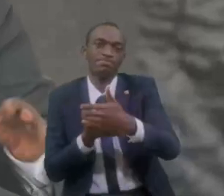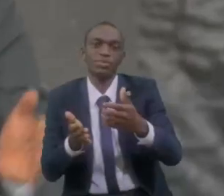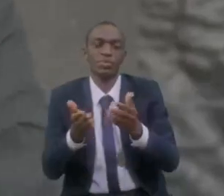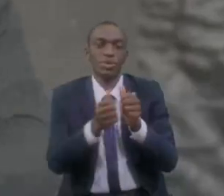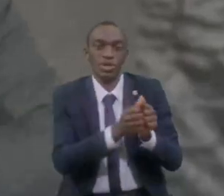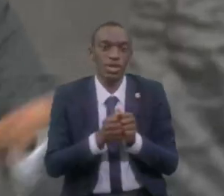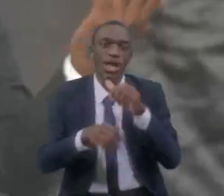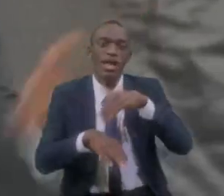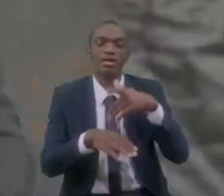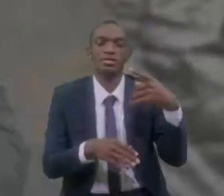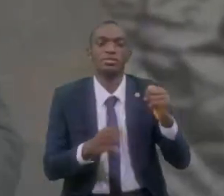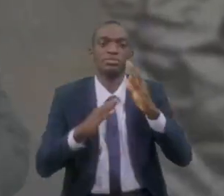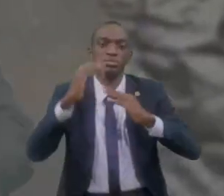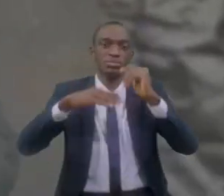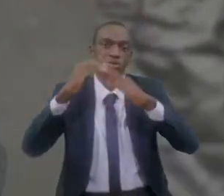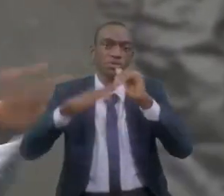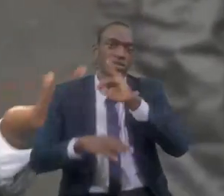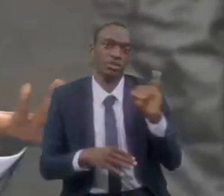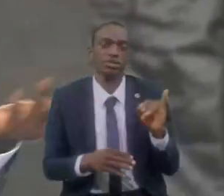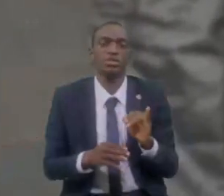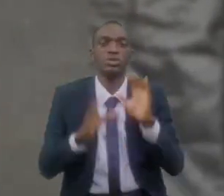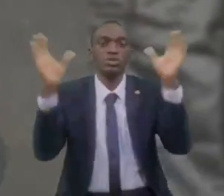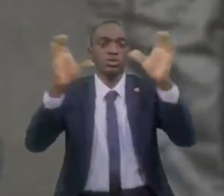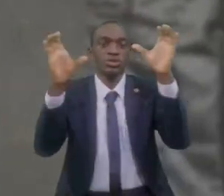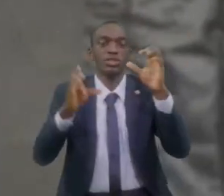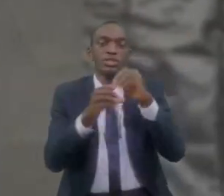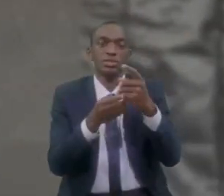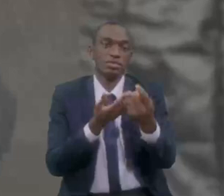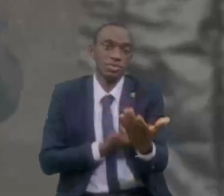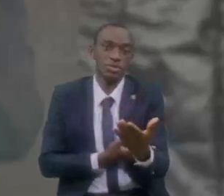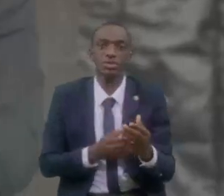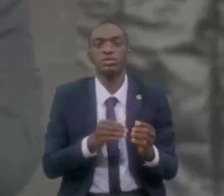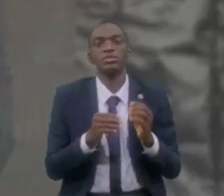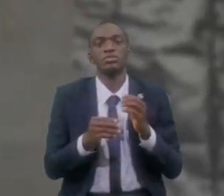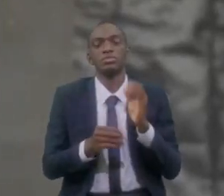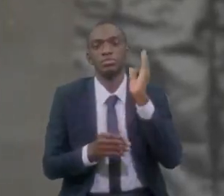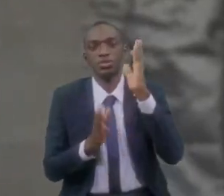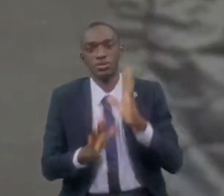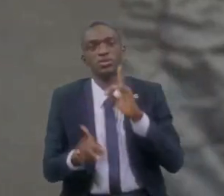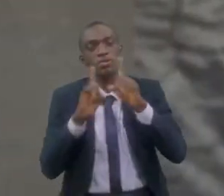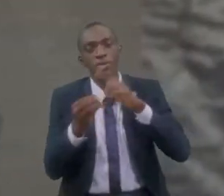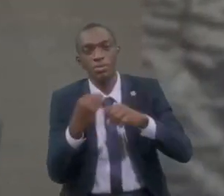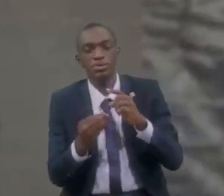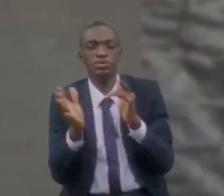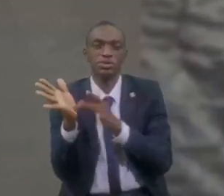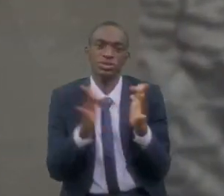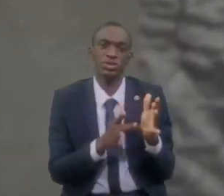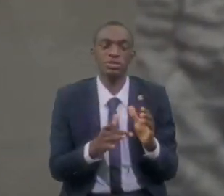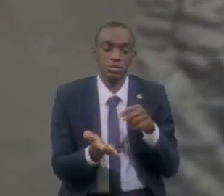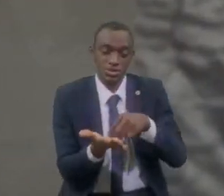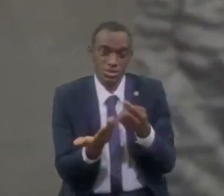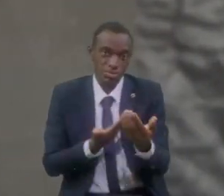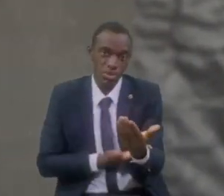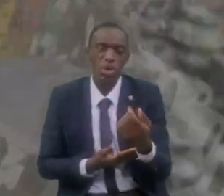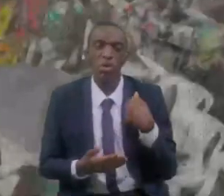le matin. Et j'ai parlé de Jésus. C'est de lui que je parle toujours. Et ce matin, nous allons parler de